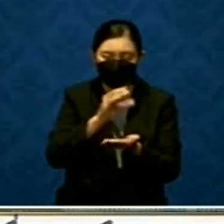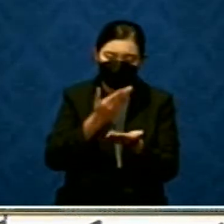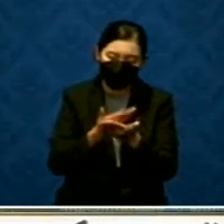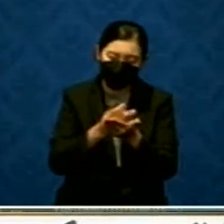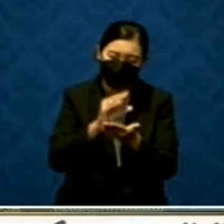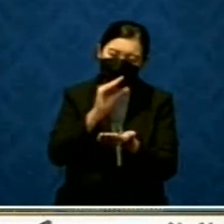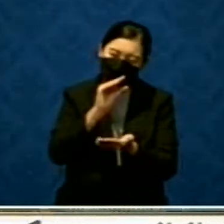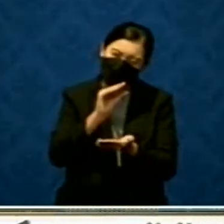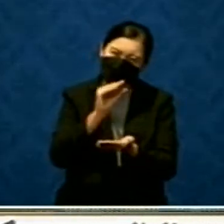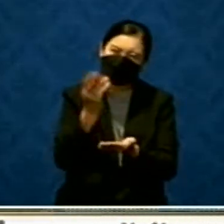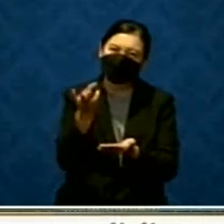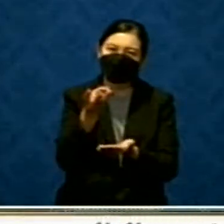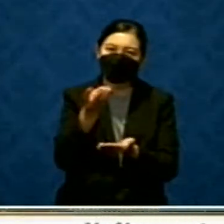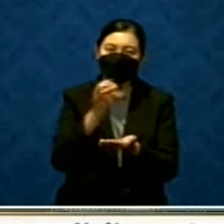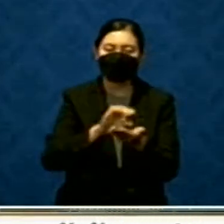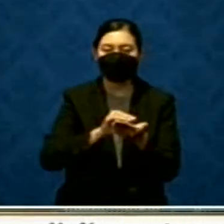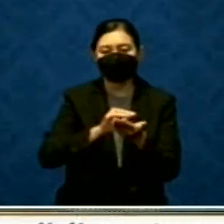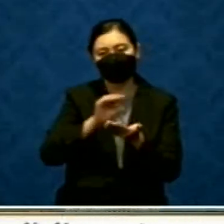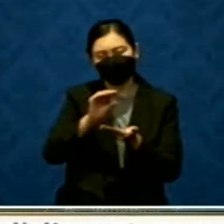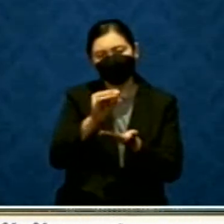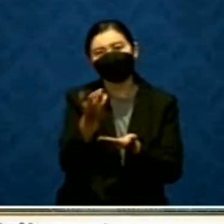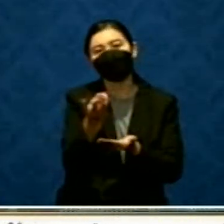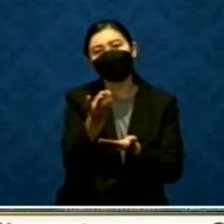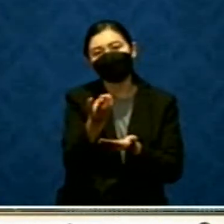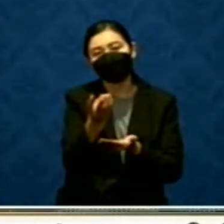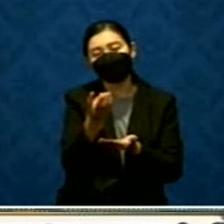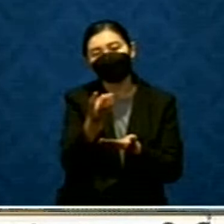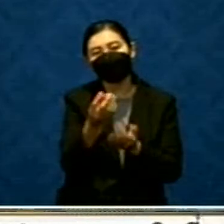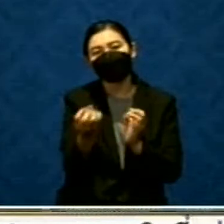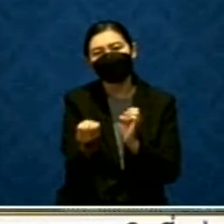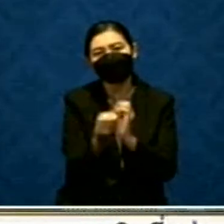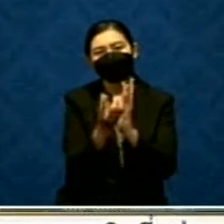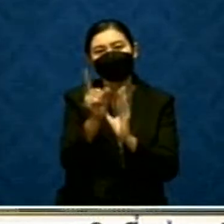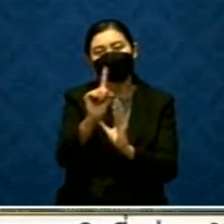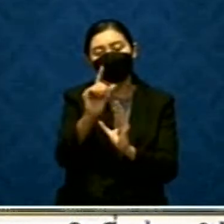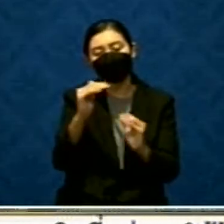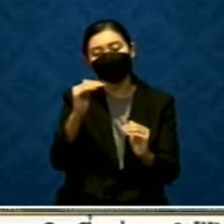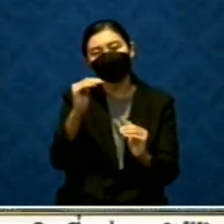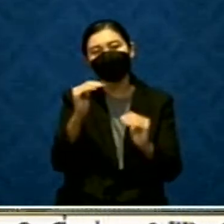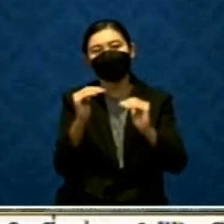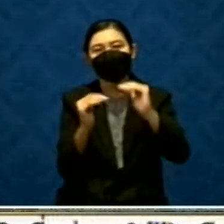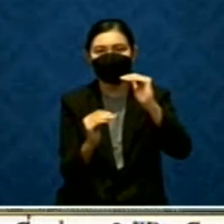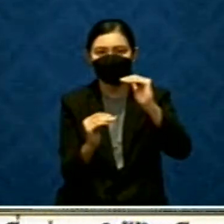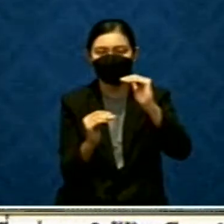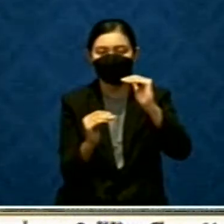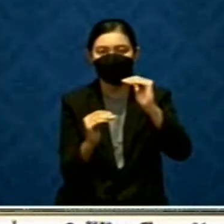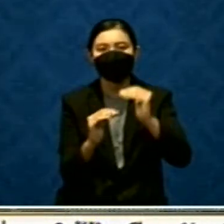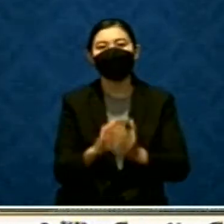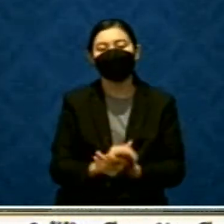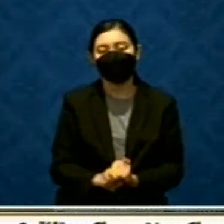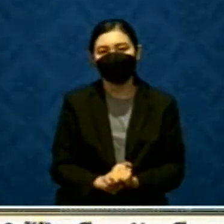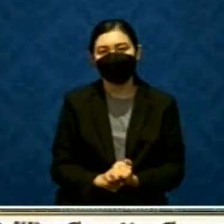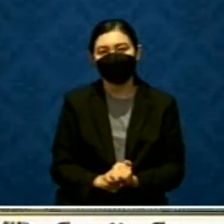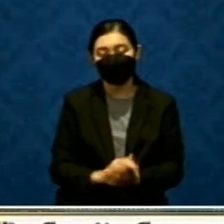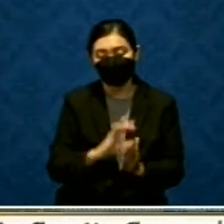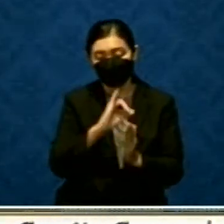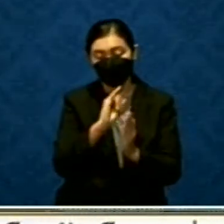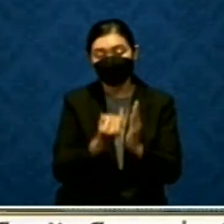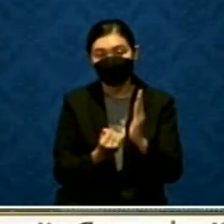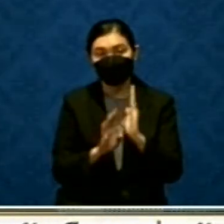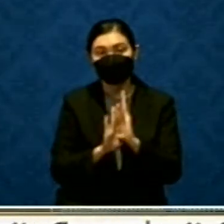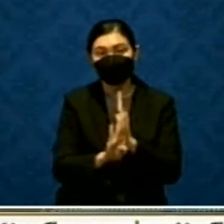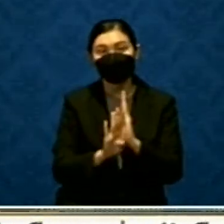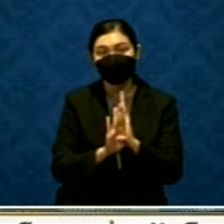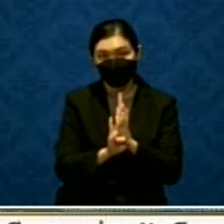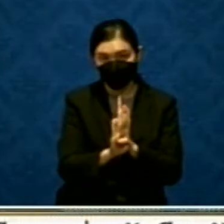ขาเรียกว่าอะไรนะครับความเหลื่อมล้ำนะครับในการพัฒนาซึ่งก็เคยเรียนแล้วครับว่าจังหวัดบุรีรัมย์จริงๆอ่ะ